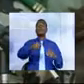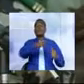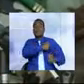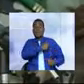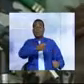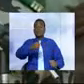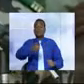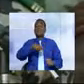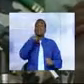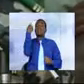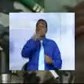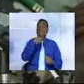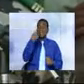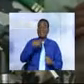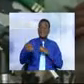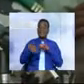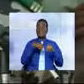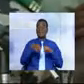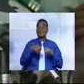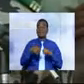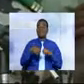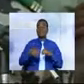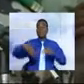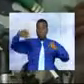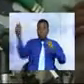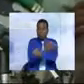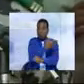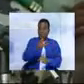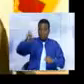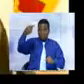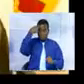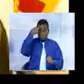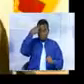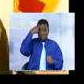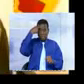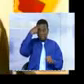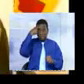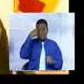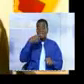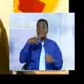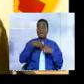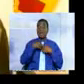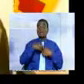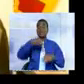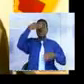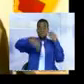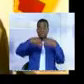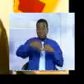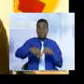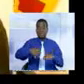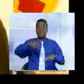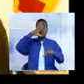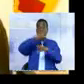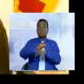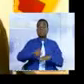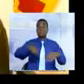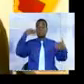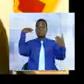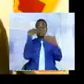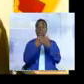Sanogo a chuté. L'officier ancien chef des putschistes qui ont renversé le président Amadou Toumani Touré en mars